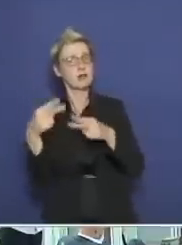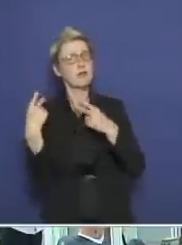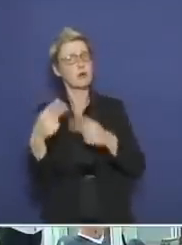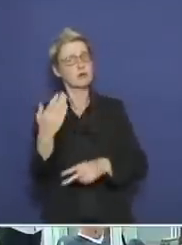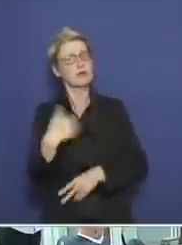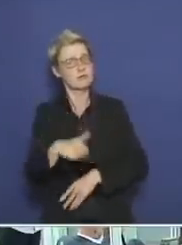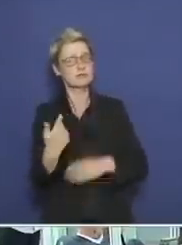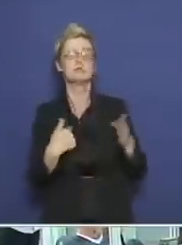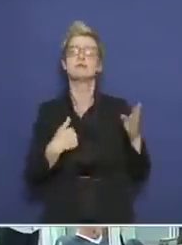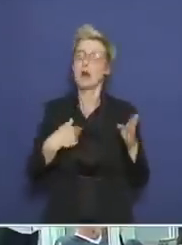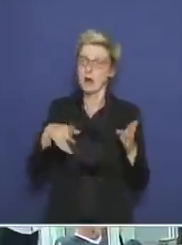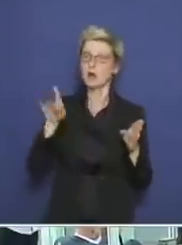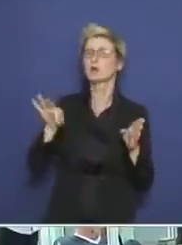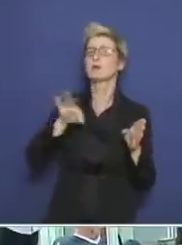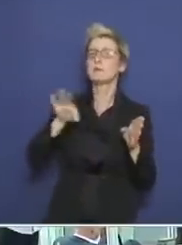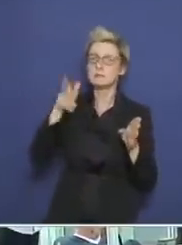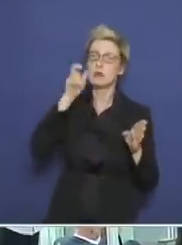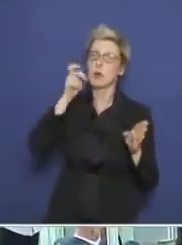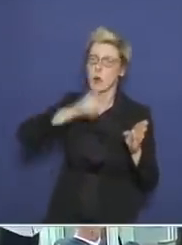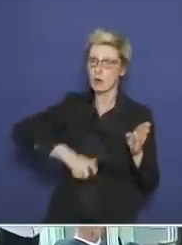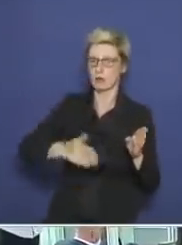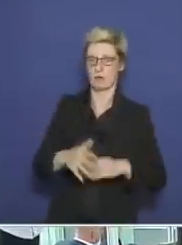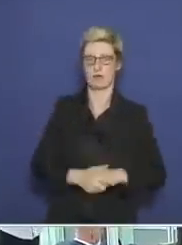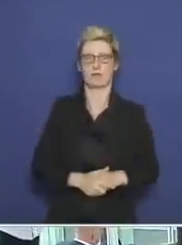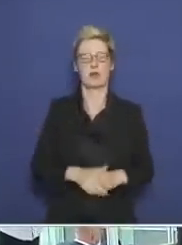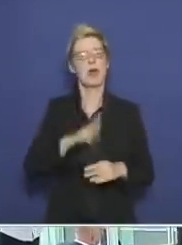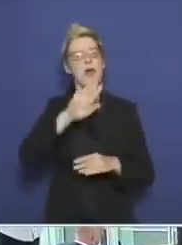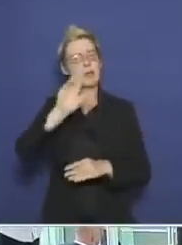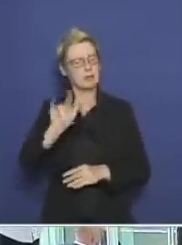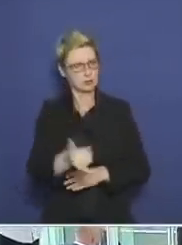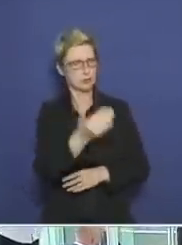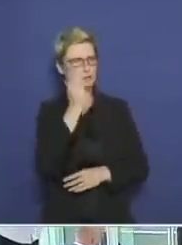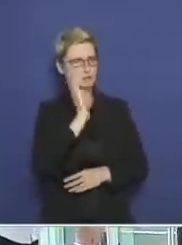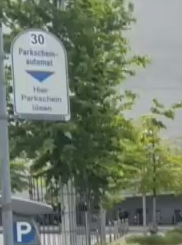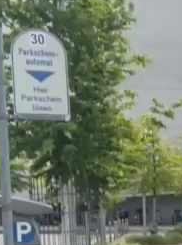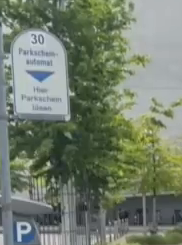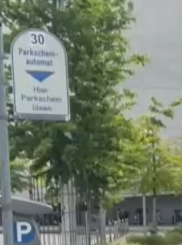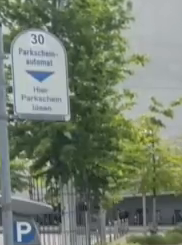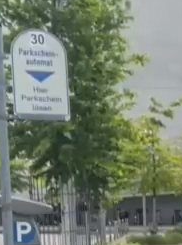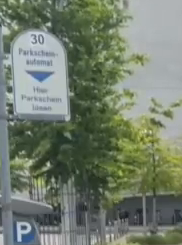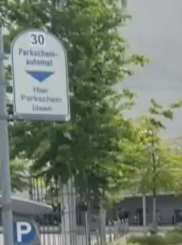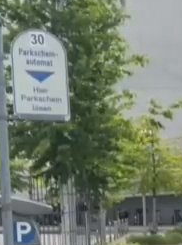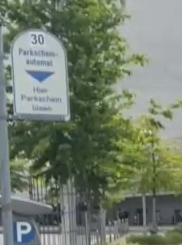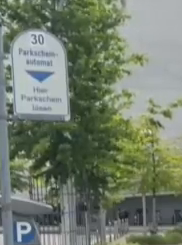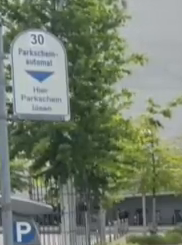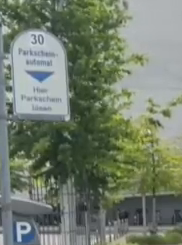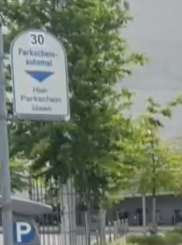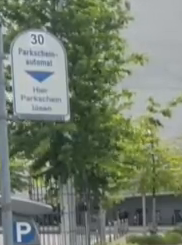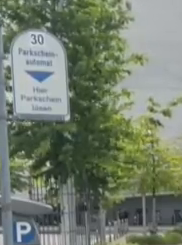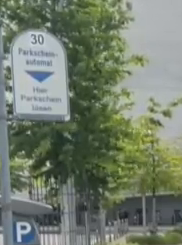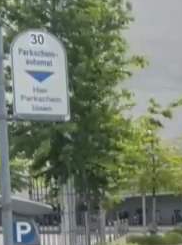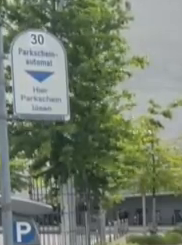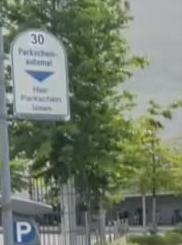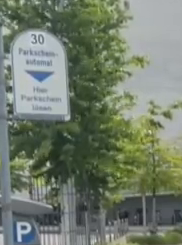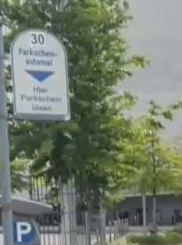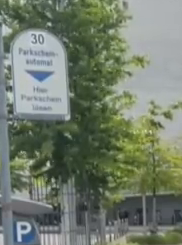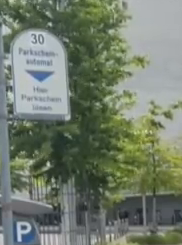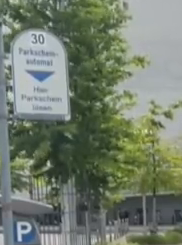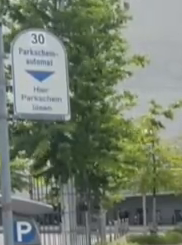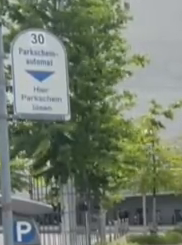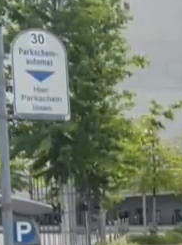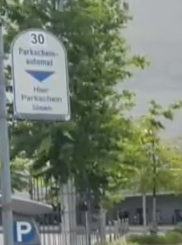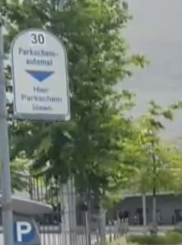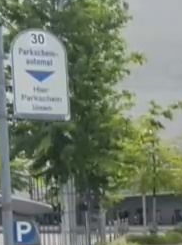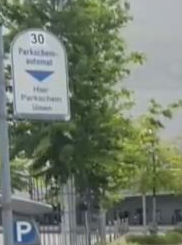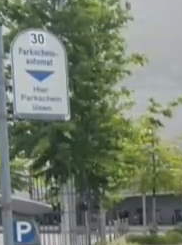bekommen. Der Minister ist so freundlich. Herr Jordans, Sie haben das Wort. Okay. Ja, Herr Spahn war so lieb, dass er die zweite Frage aufgriff. Da ging es